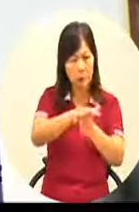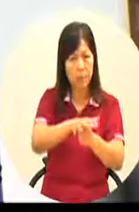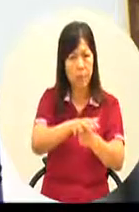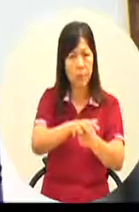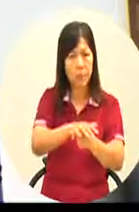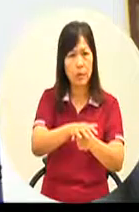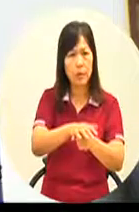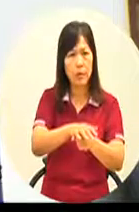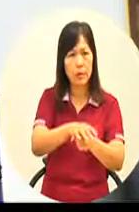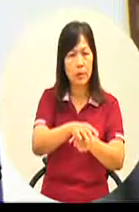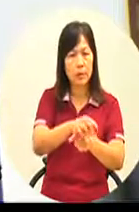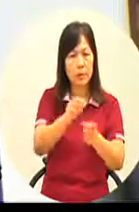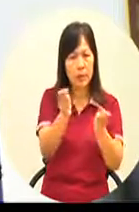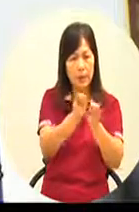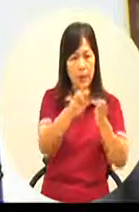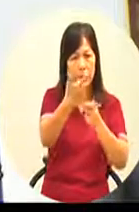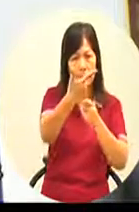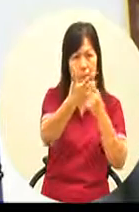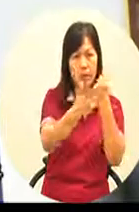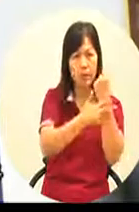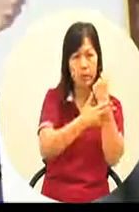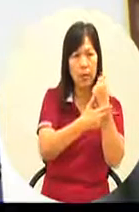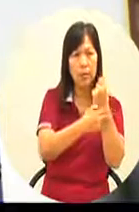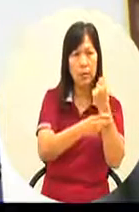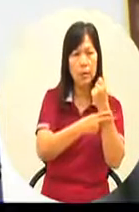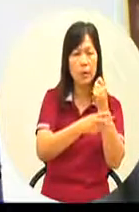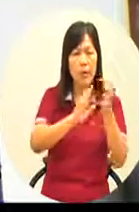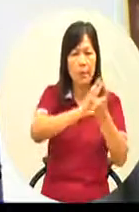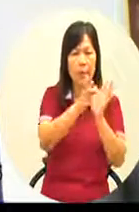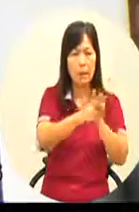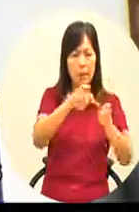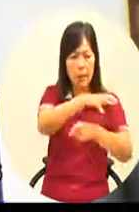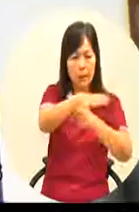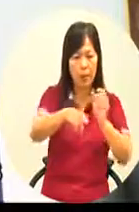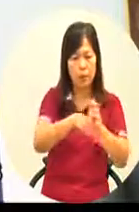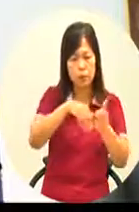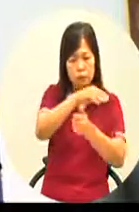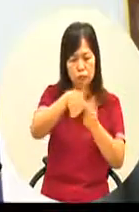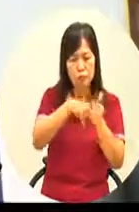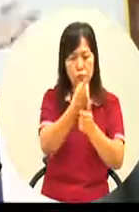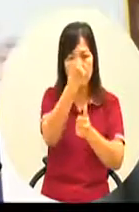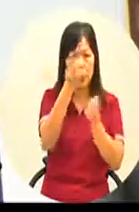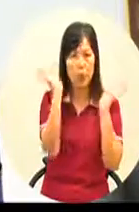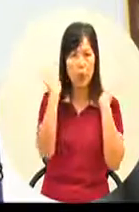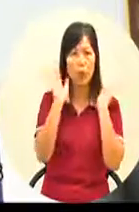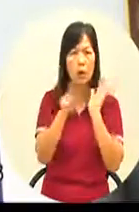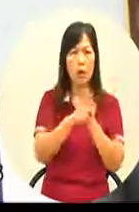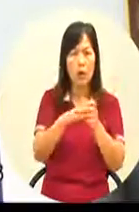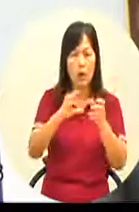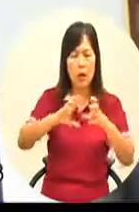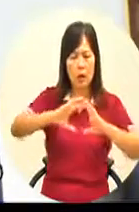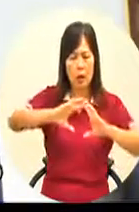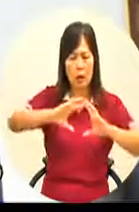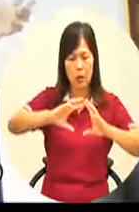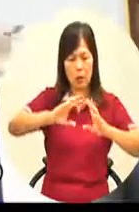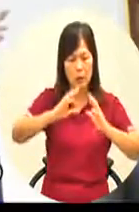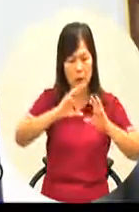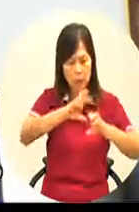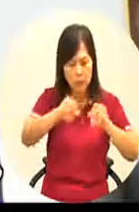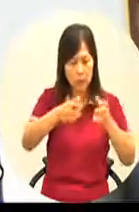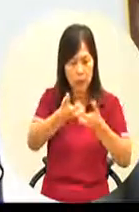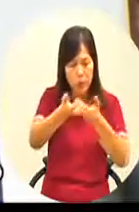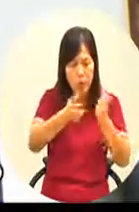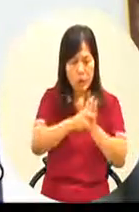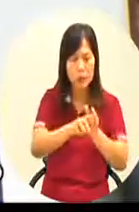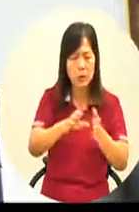海六里已经变成环境的孤儿，国土的规划错误造成他们六